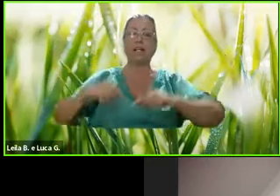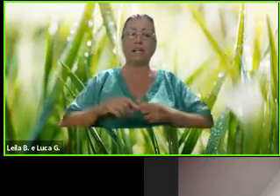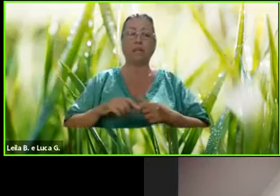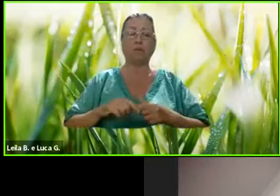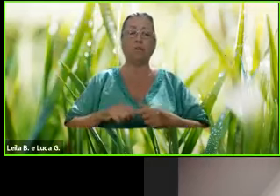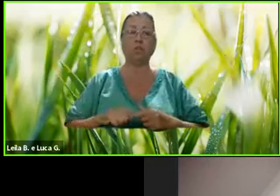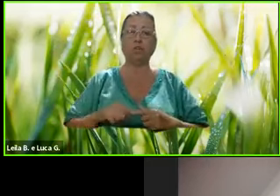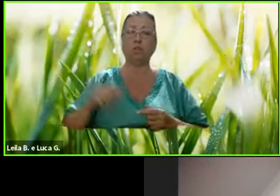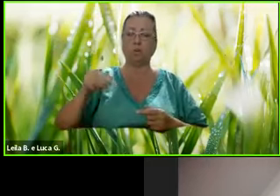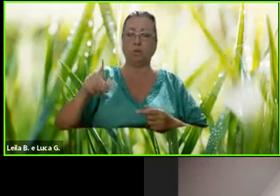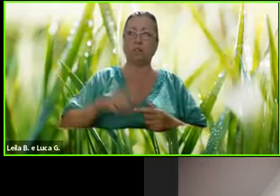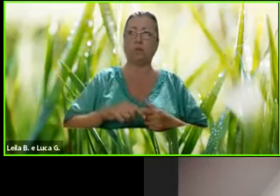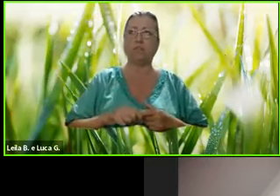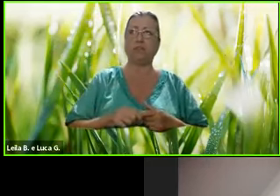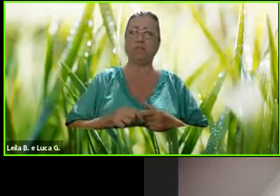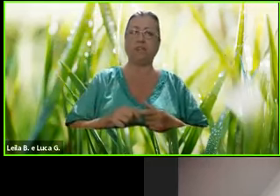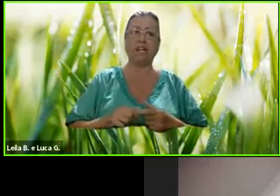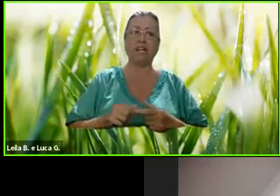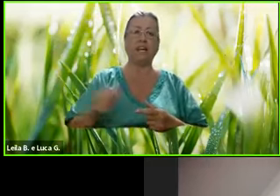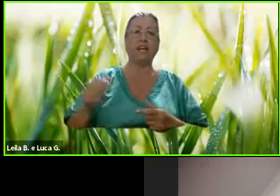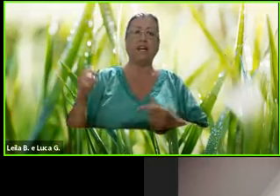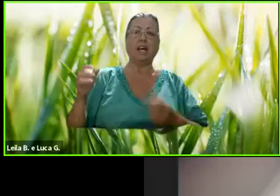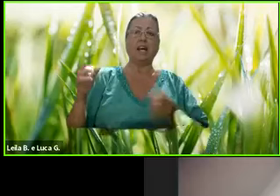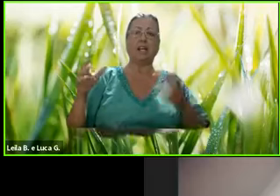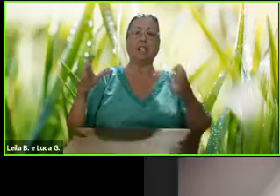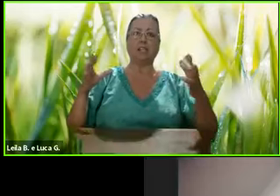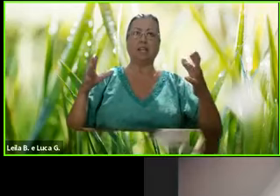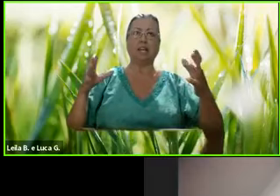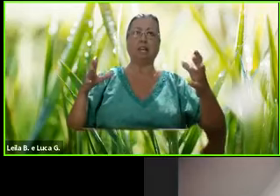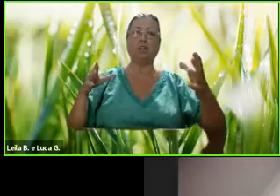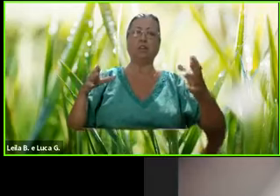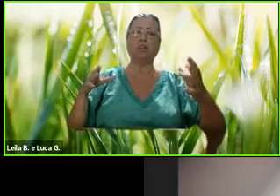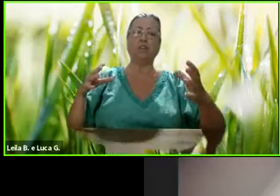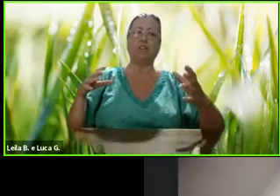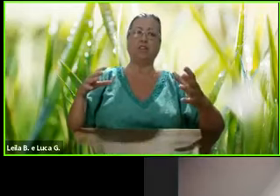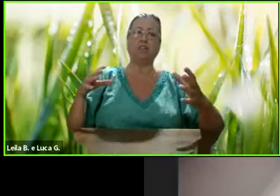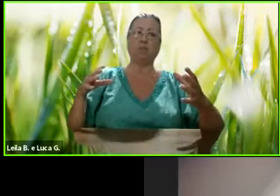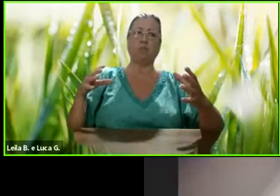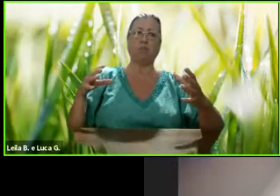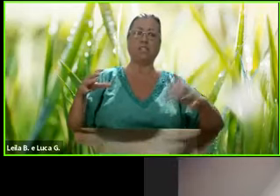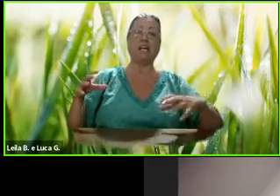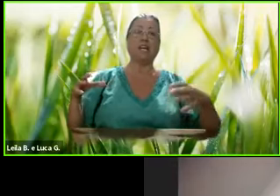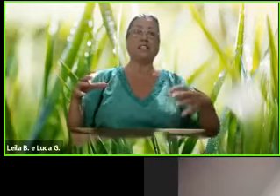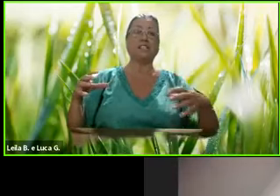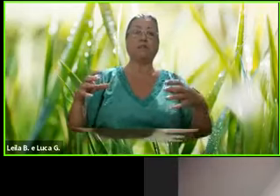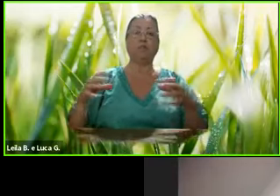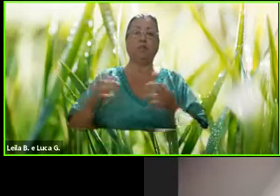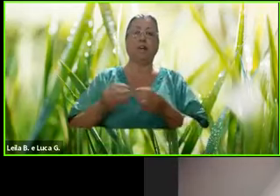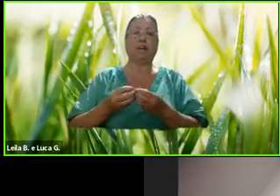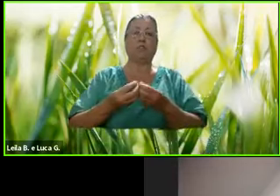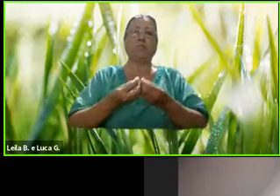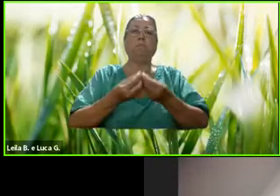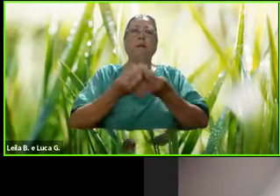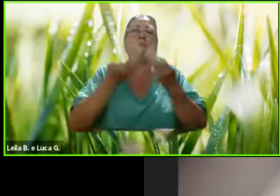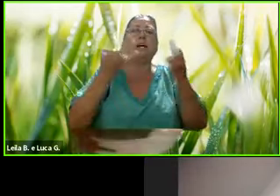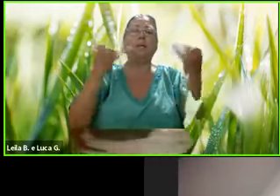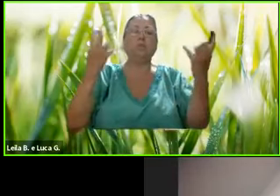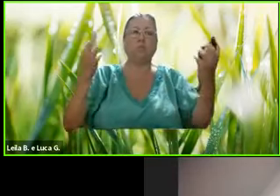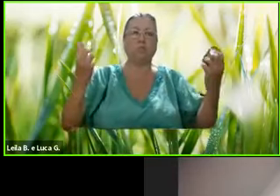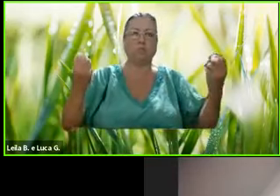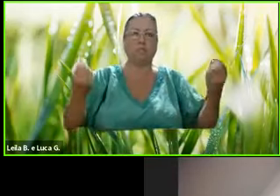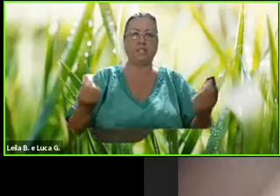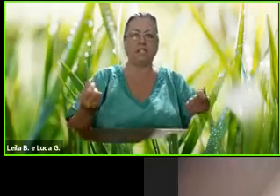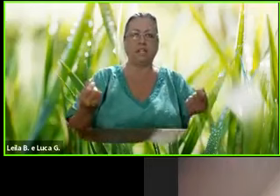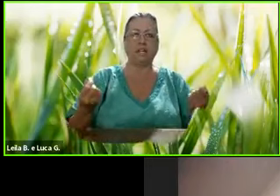Qua nella riunione, come ha fatto vedere, loro non, diciamo così, stavano